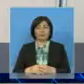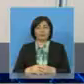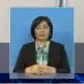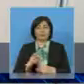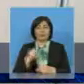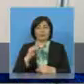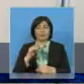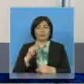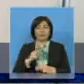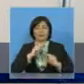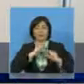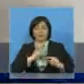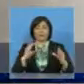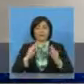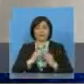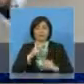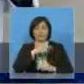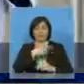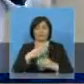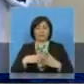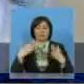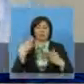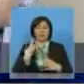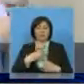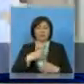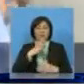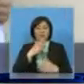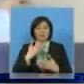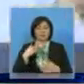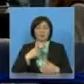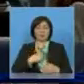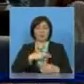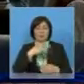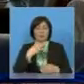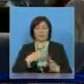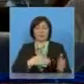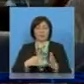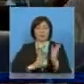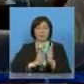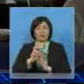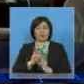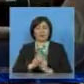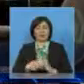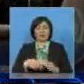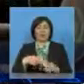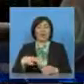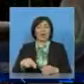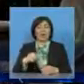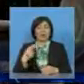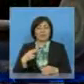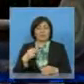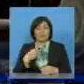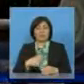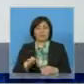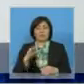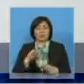Каирбек Тохтаров трудится в сфере медицины чуть больше 40 лет. Свой профессиональный путь мужчина начал в Кызылординской области, а по истечении